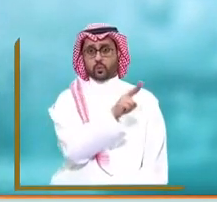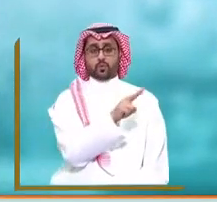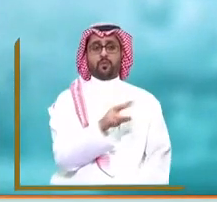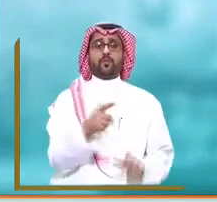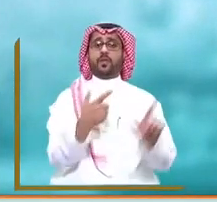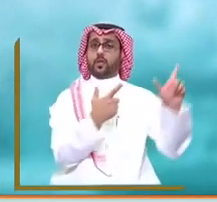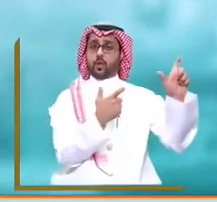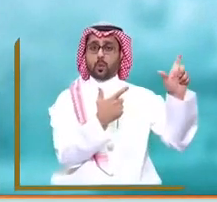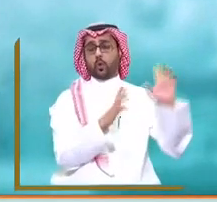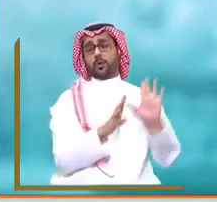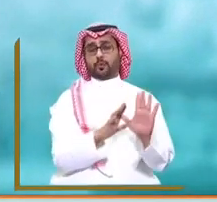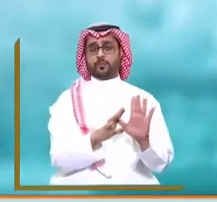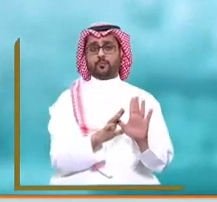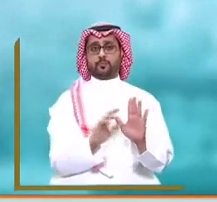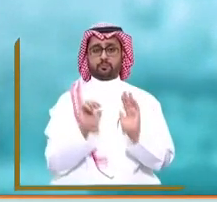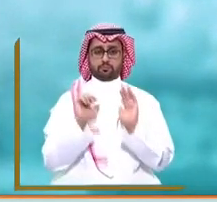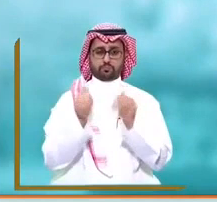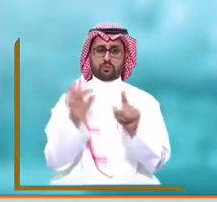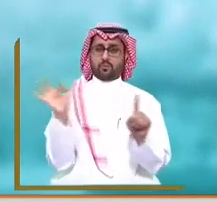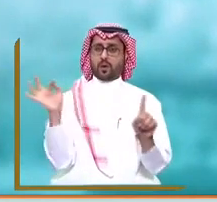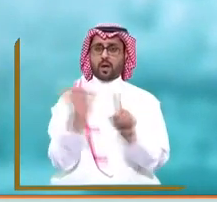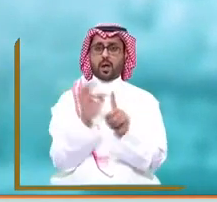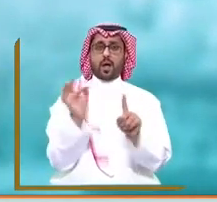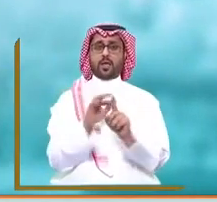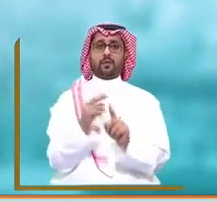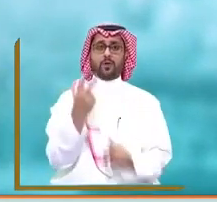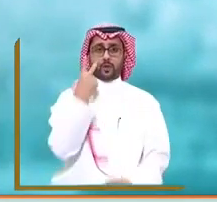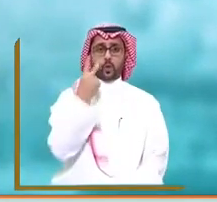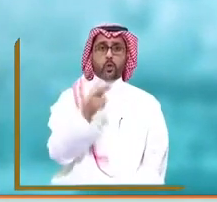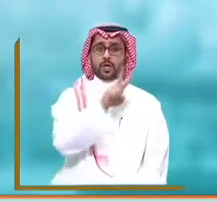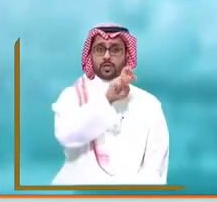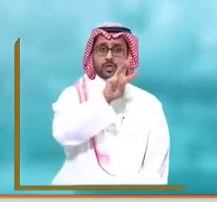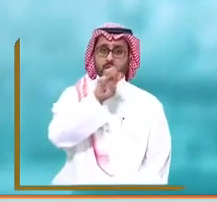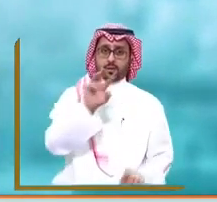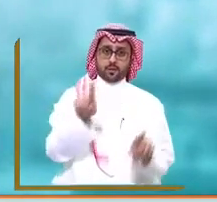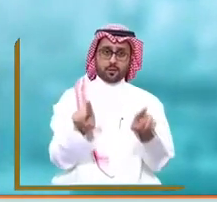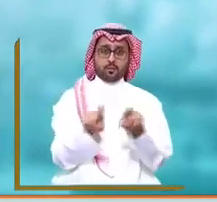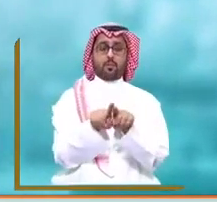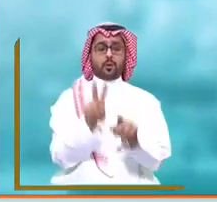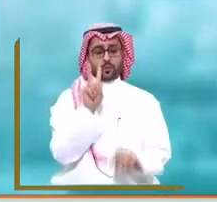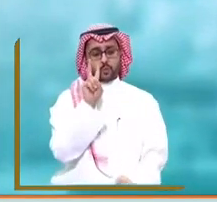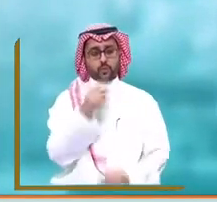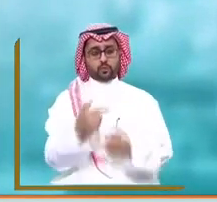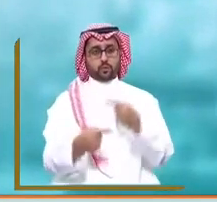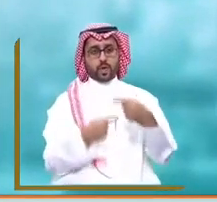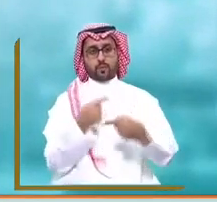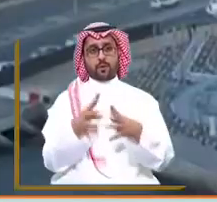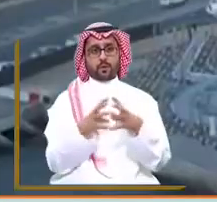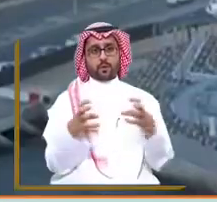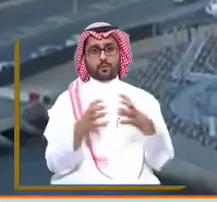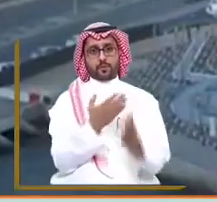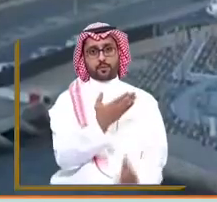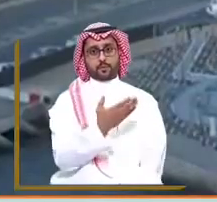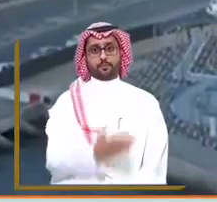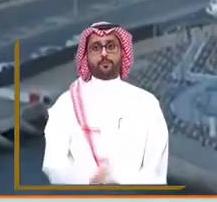بمنطقة تبوك، وذلك ضمن مقومات تحقيق رؤية المملكة 2030. نتابع.